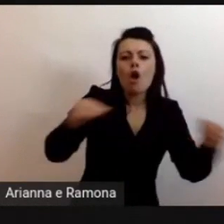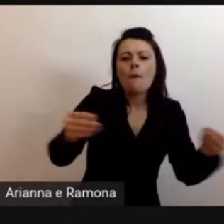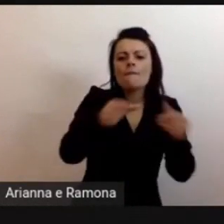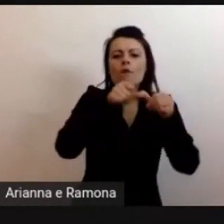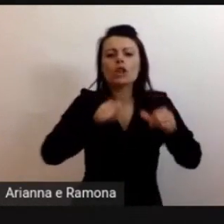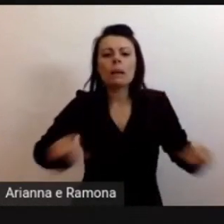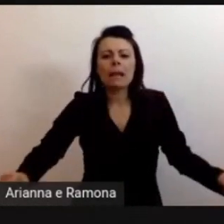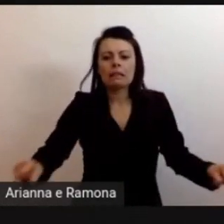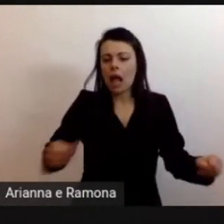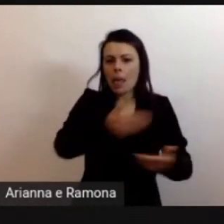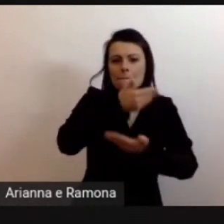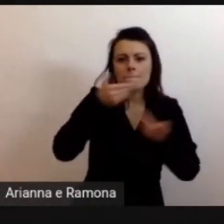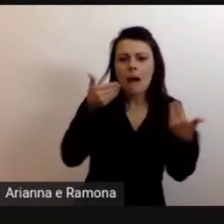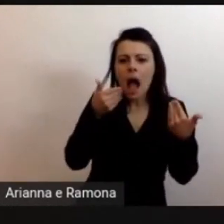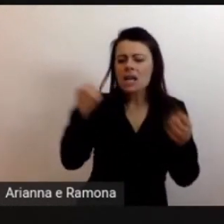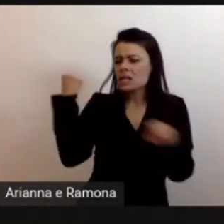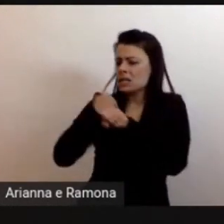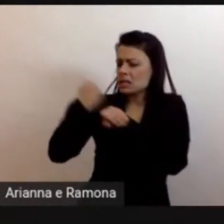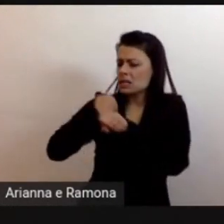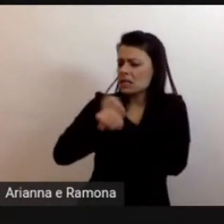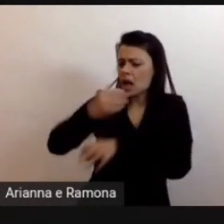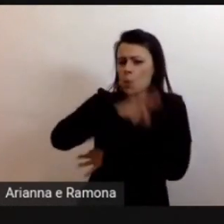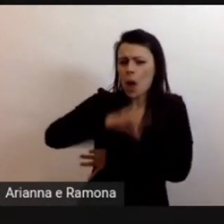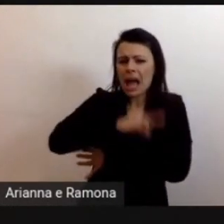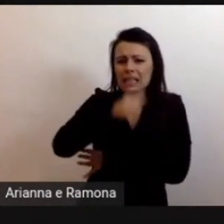sicurezza le finanziarie totali